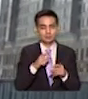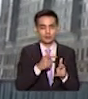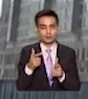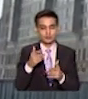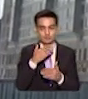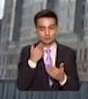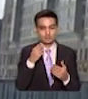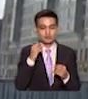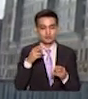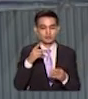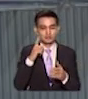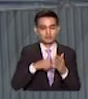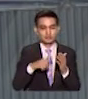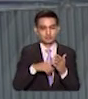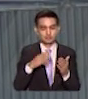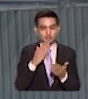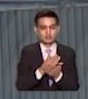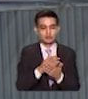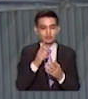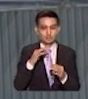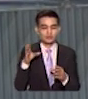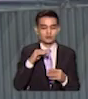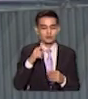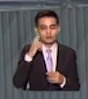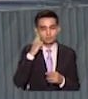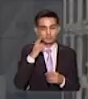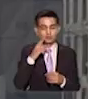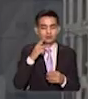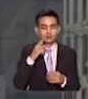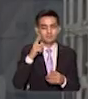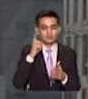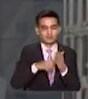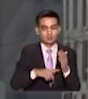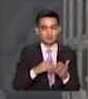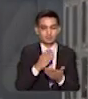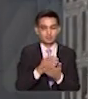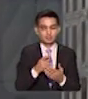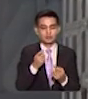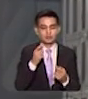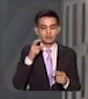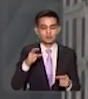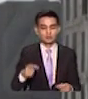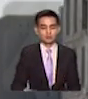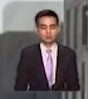аяқталуына қала билігі де барынша атсалса деп үміттеніп отыр. Бақтымыр Әлбай, Дидар Елеуов, Информбюро, Астана.